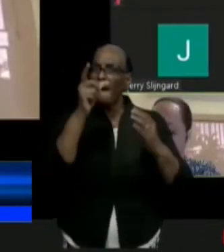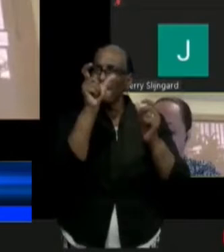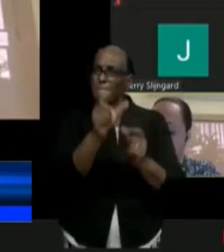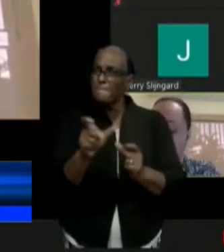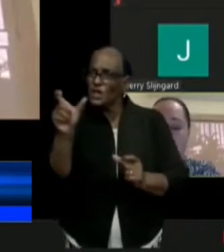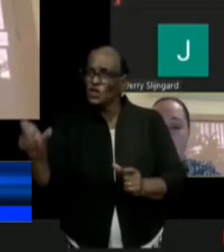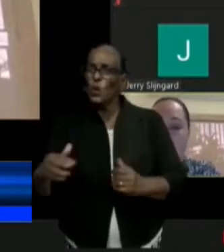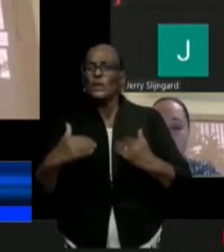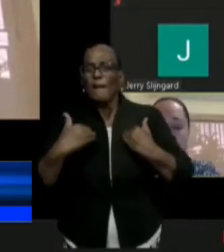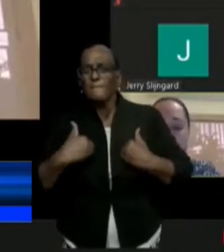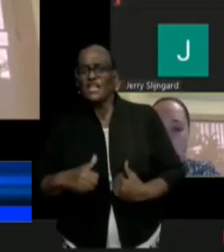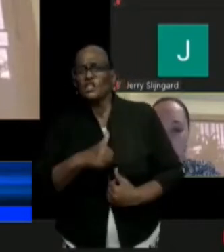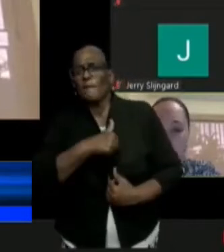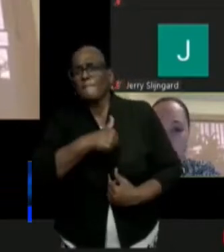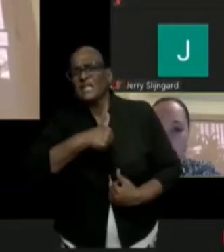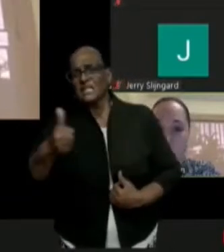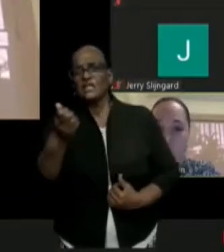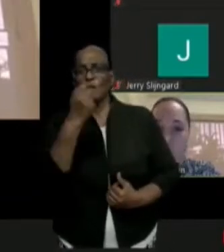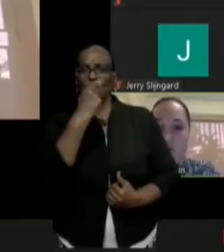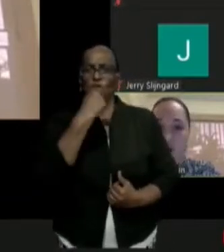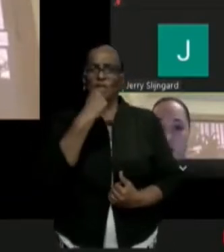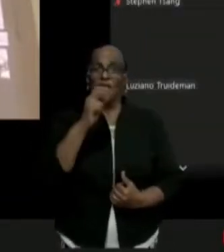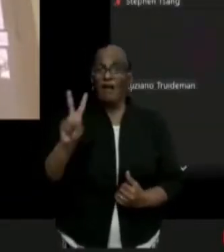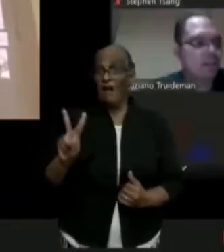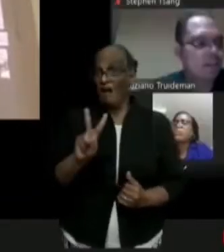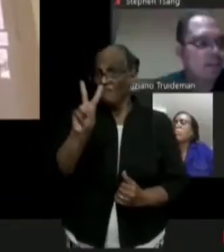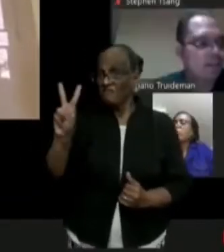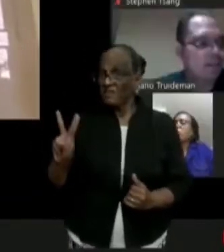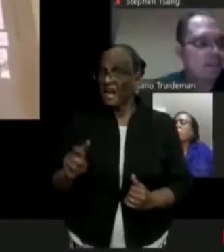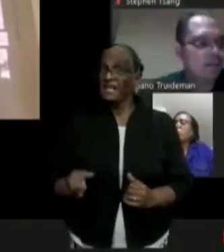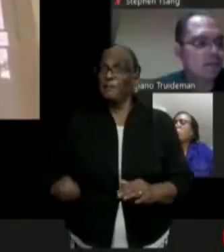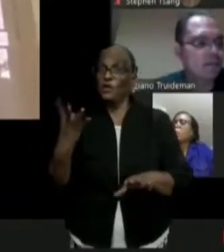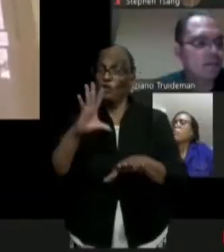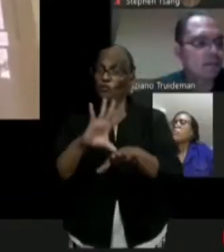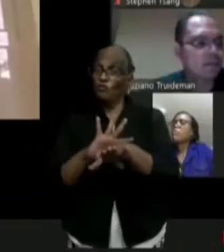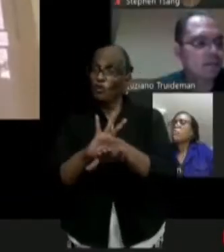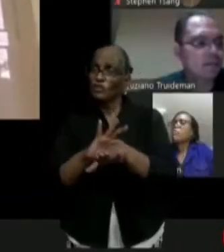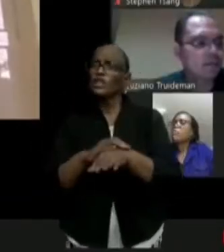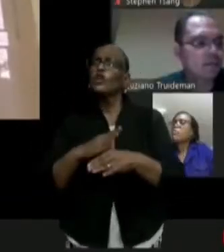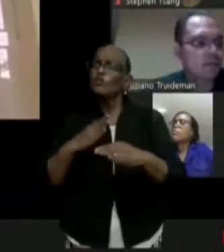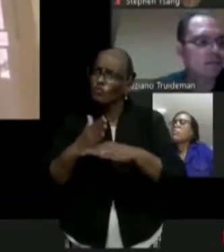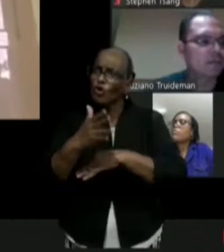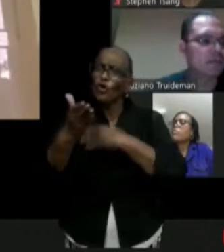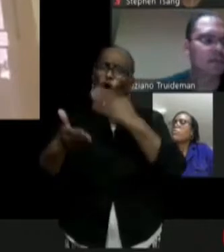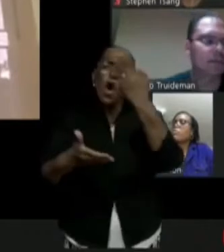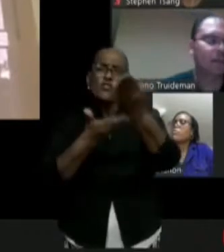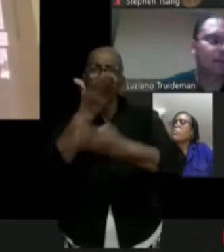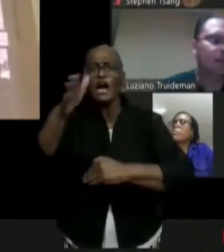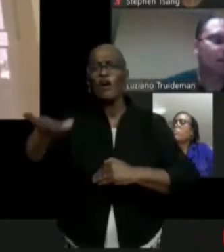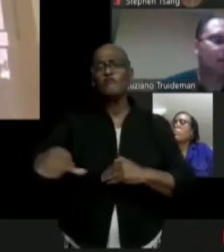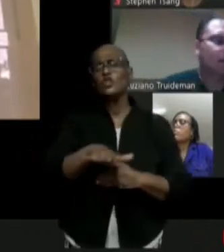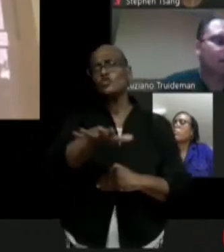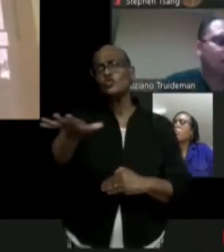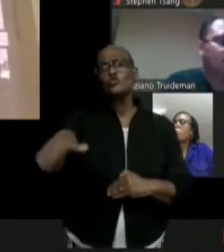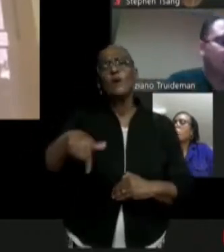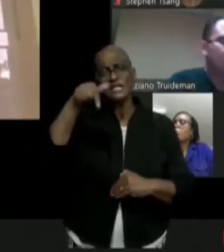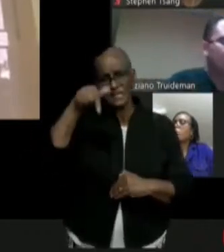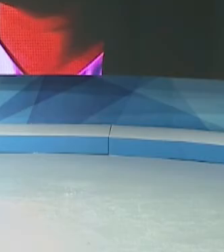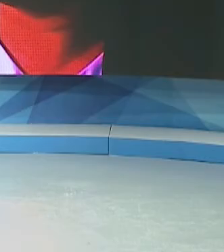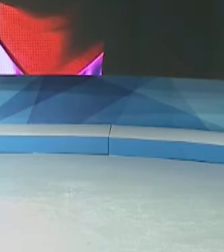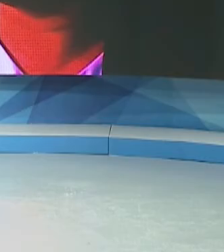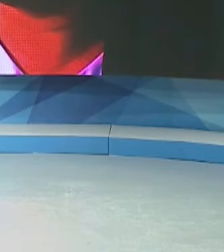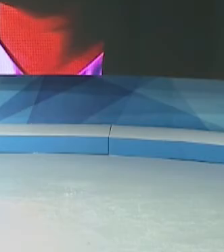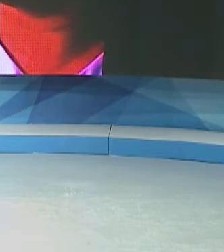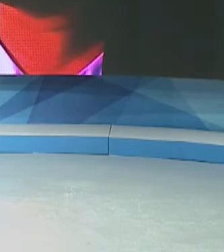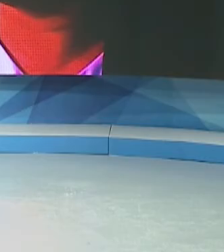vrijdag ook de epidemiologen verder kunnen ingaan op de situatie in Suriname middels een presentatie.